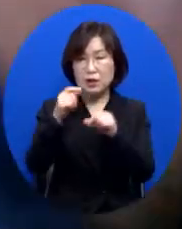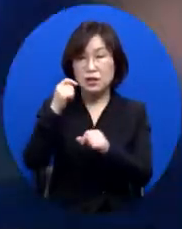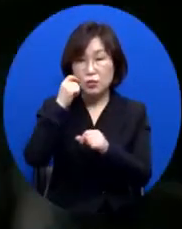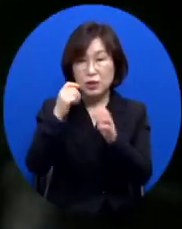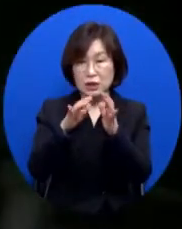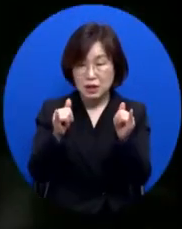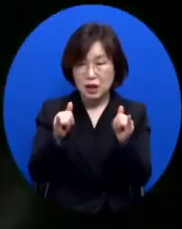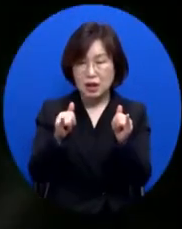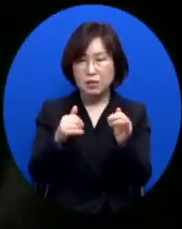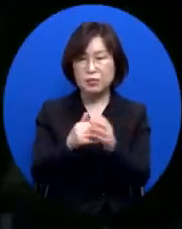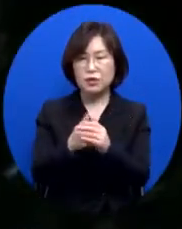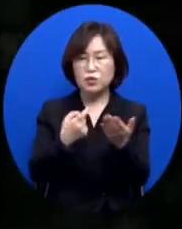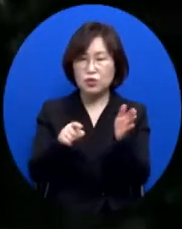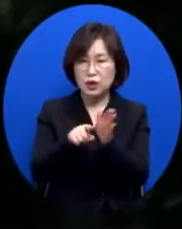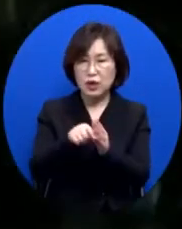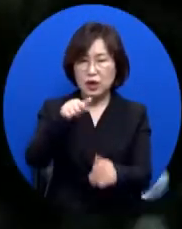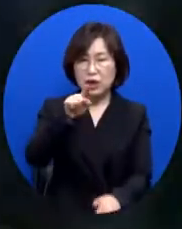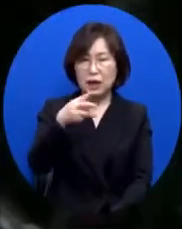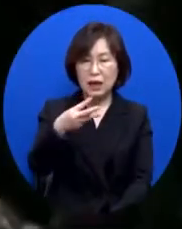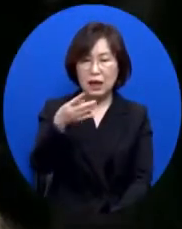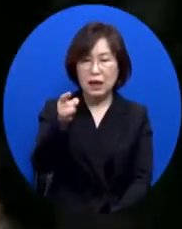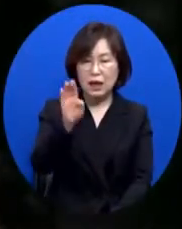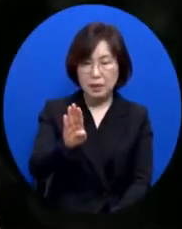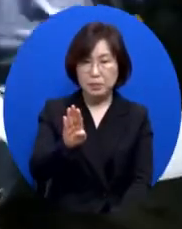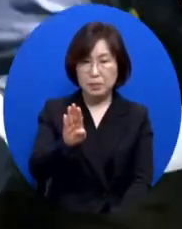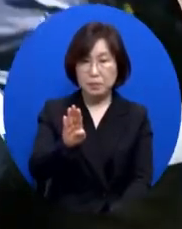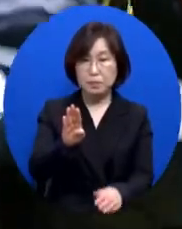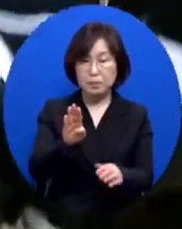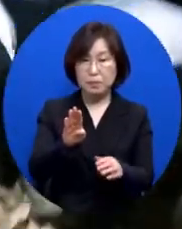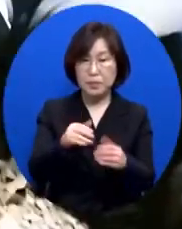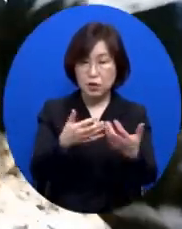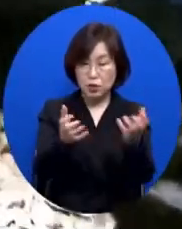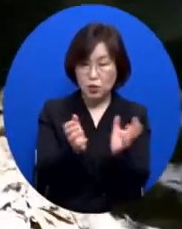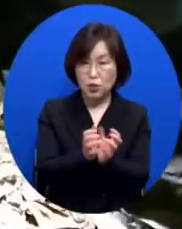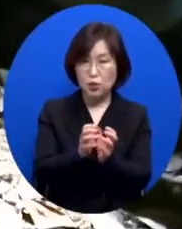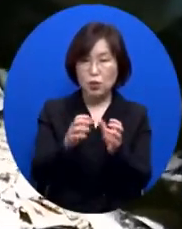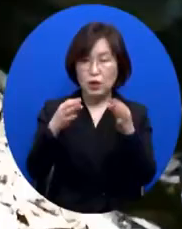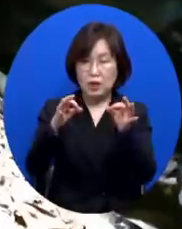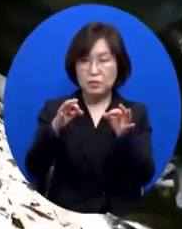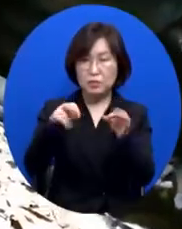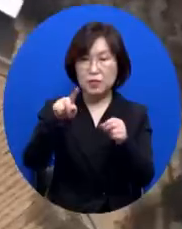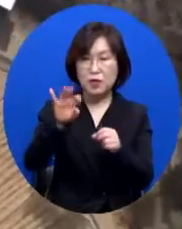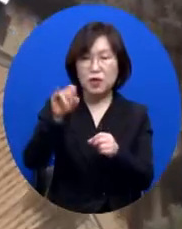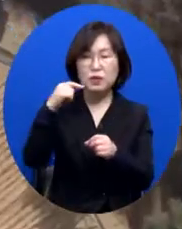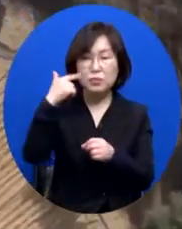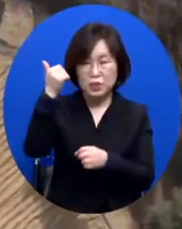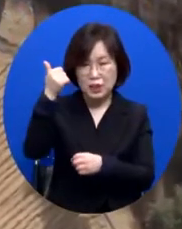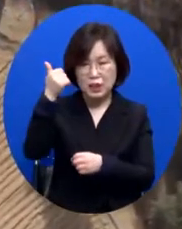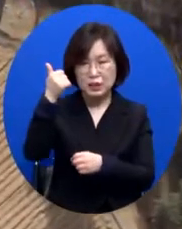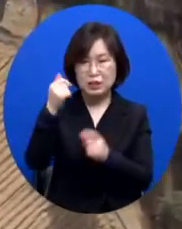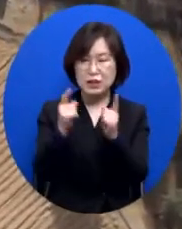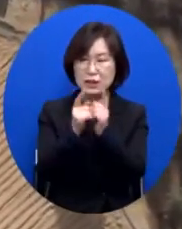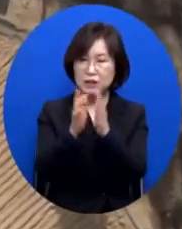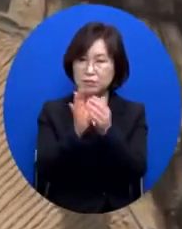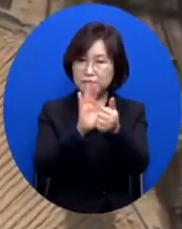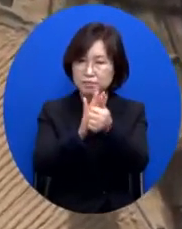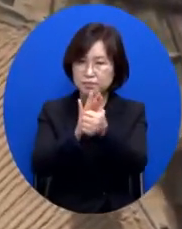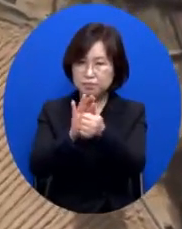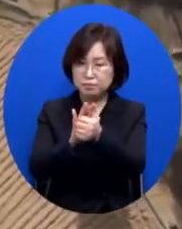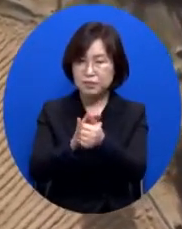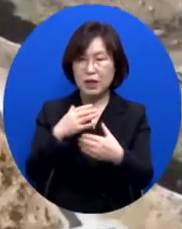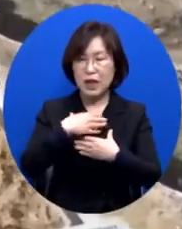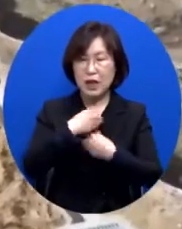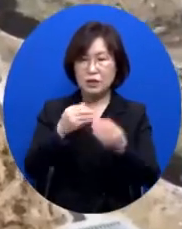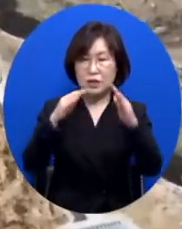김성은 목사는 북한과 중국에서 천여 명의 탈북을 직접 도왔습니다. 또한 동남아센터에서 안전가옥을